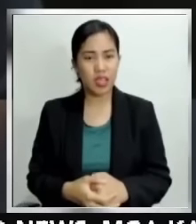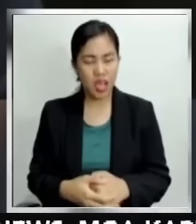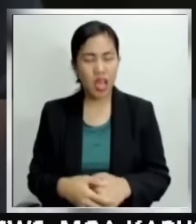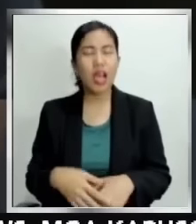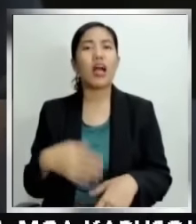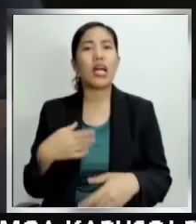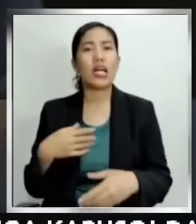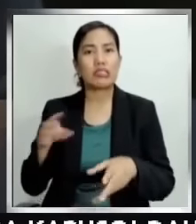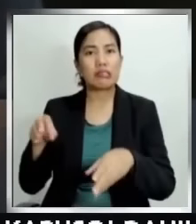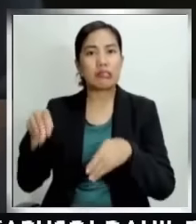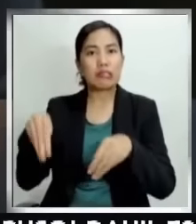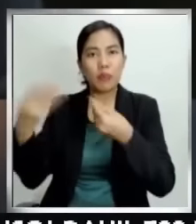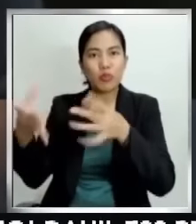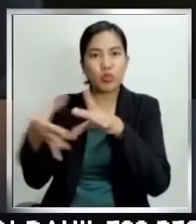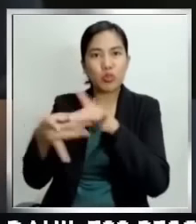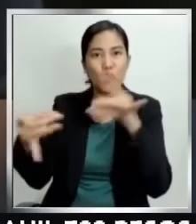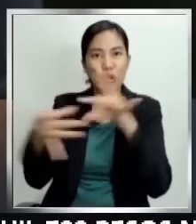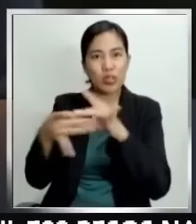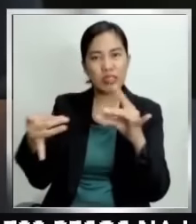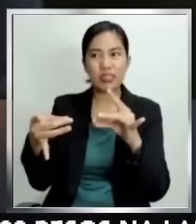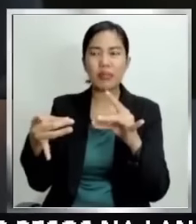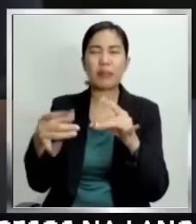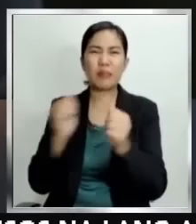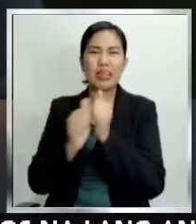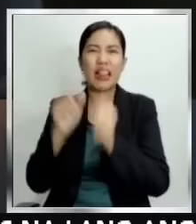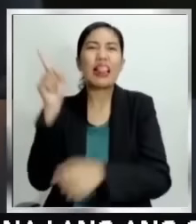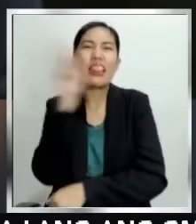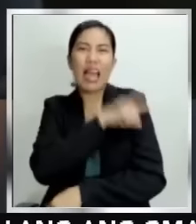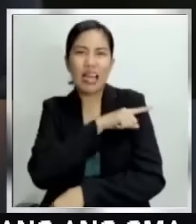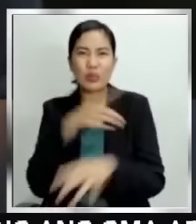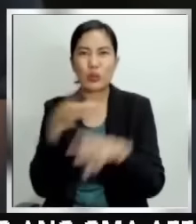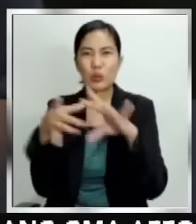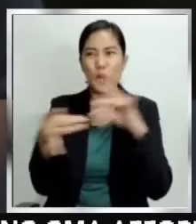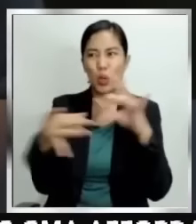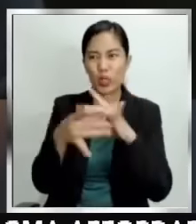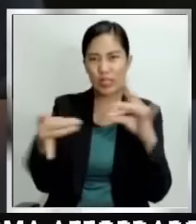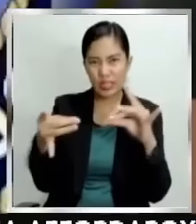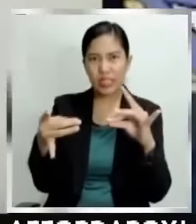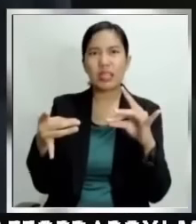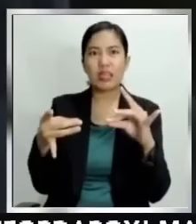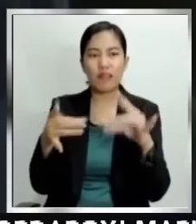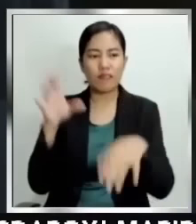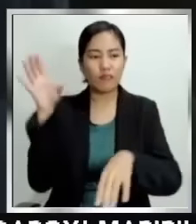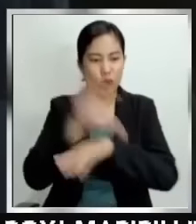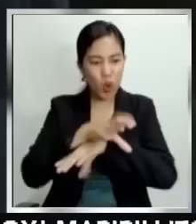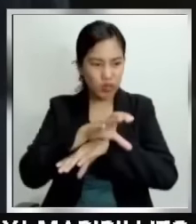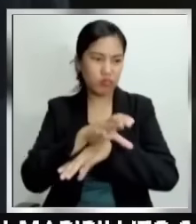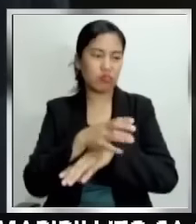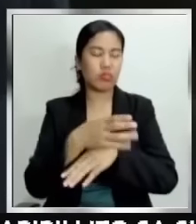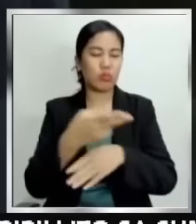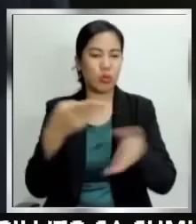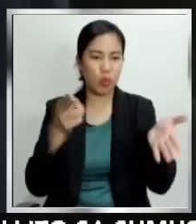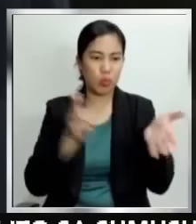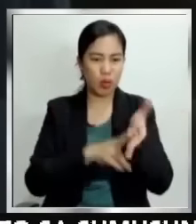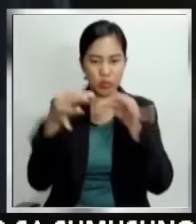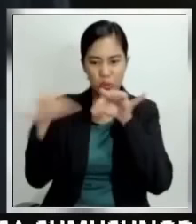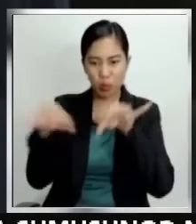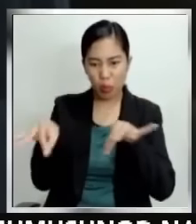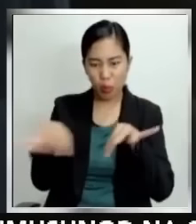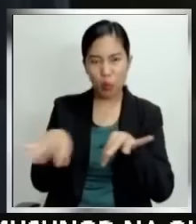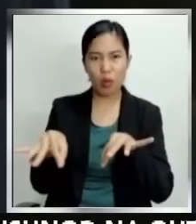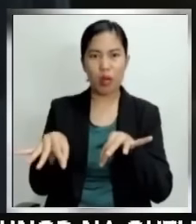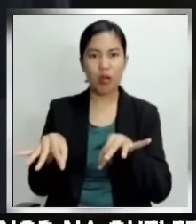pabor doon, pinapasinungalingan nila yung mga maltreatment na ginawa nung mag-asawa. Sa nangyari sa inyo na kayo'y pinagbantaan, gusto